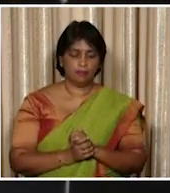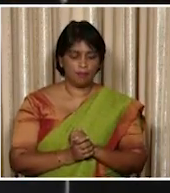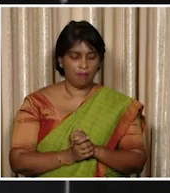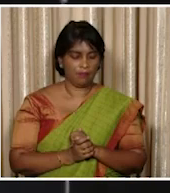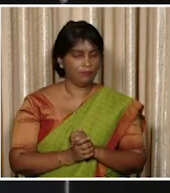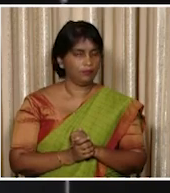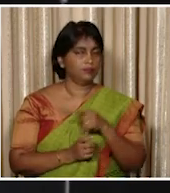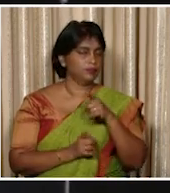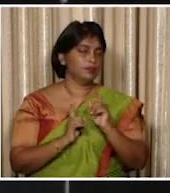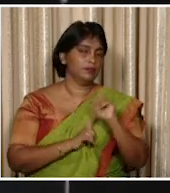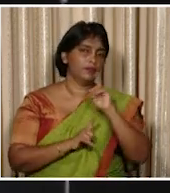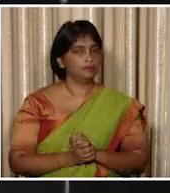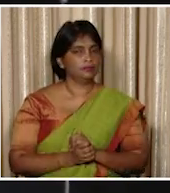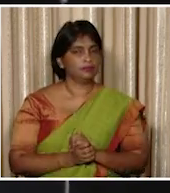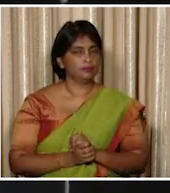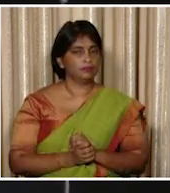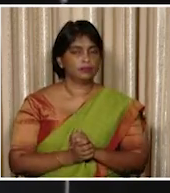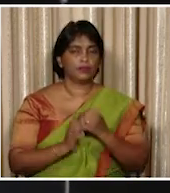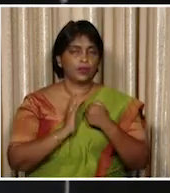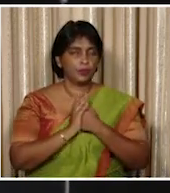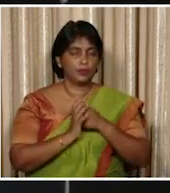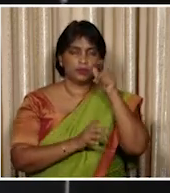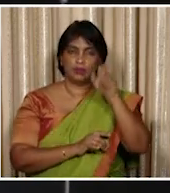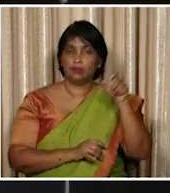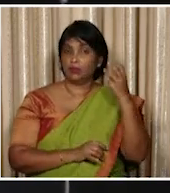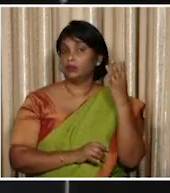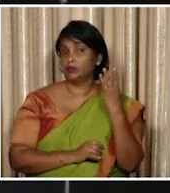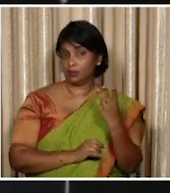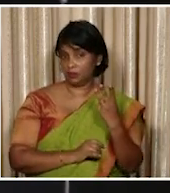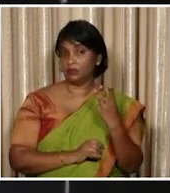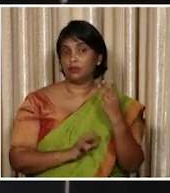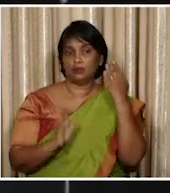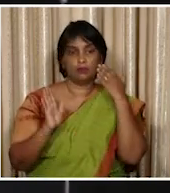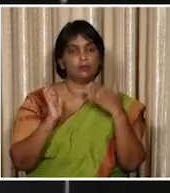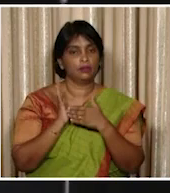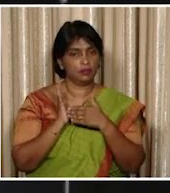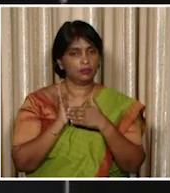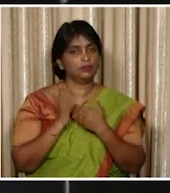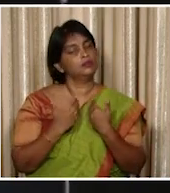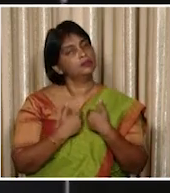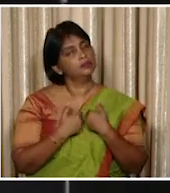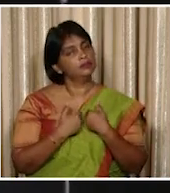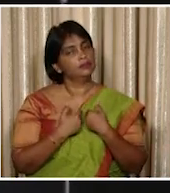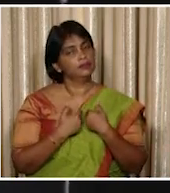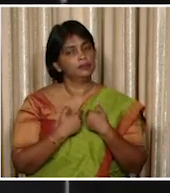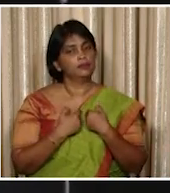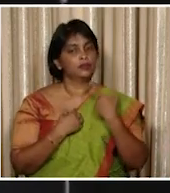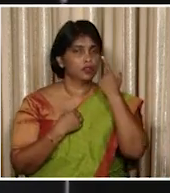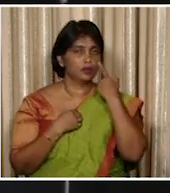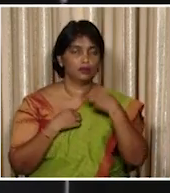மீ சபாகர்பிய ஹெபவு உத்தும் சரித்த துணாக் பிலிபந்தவ அப்பி